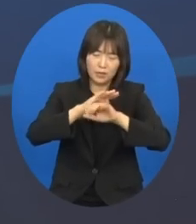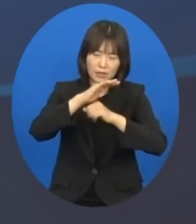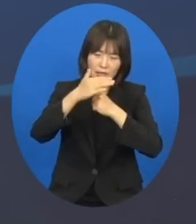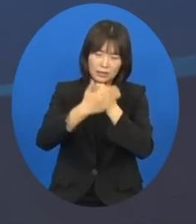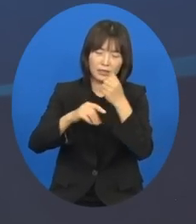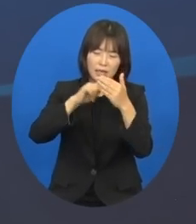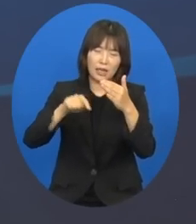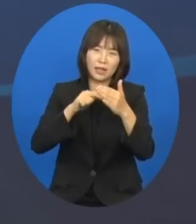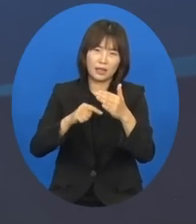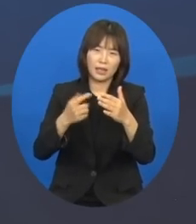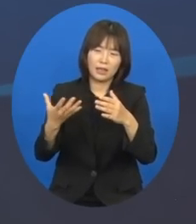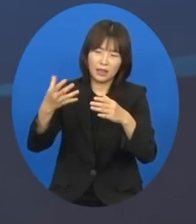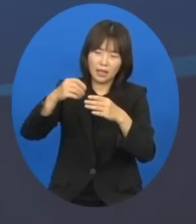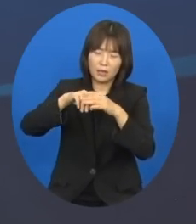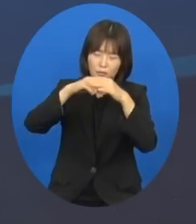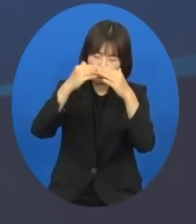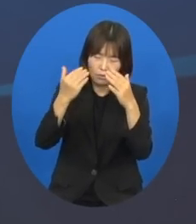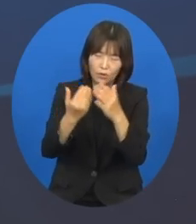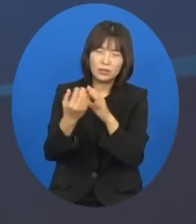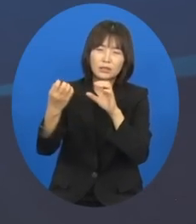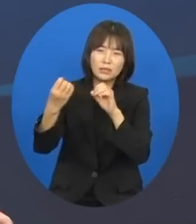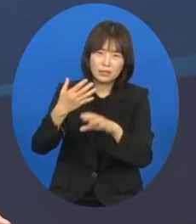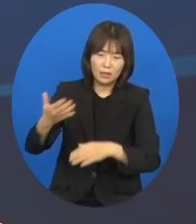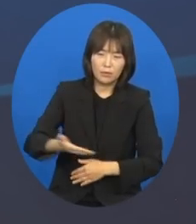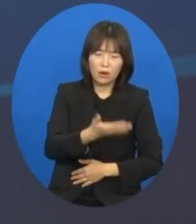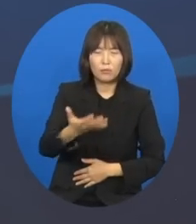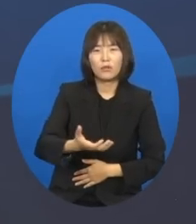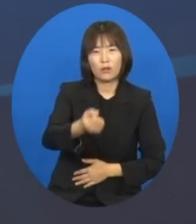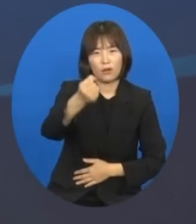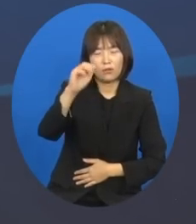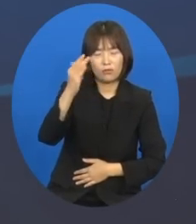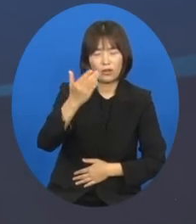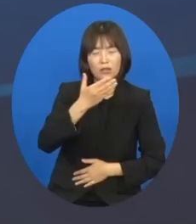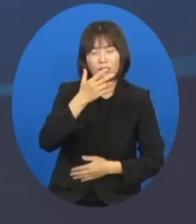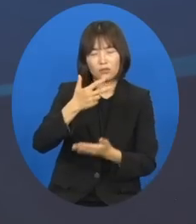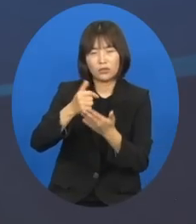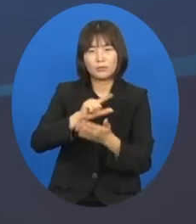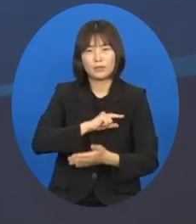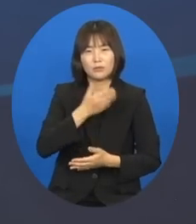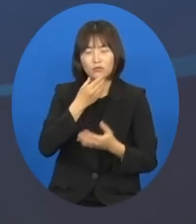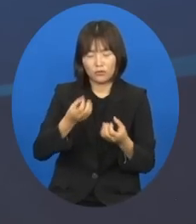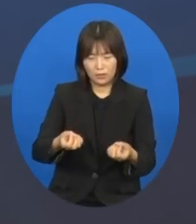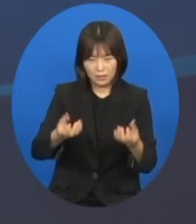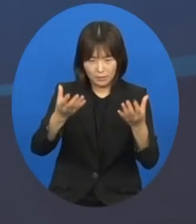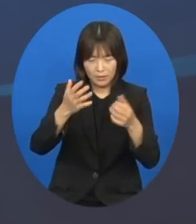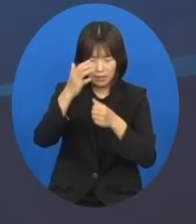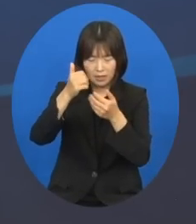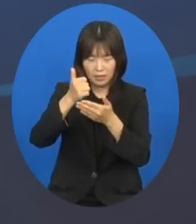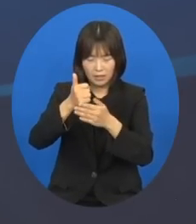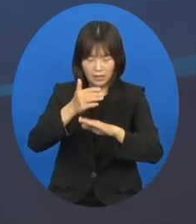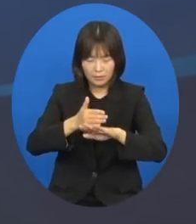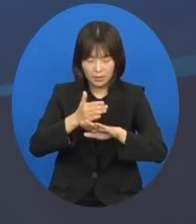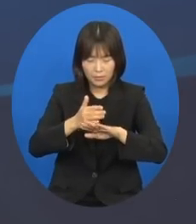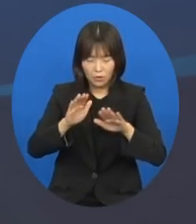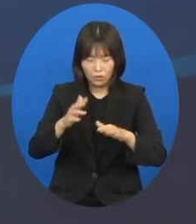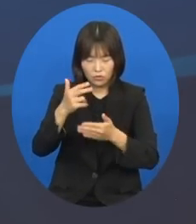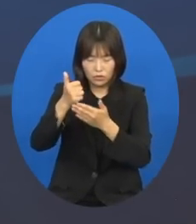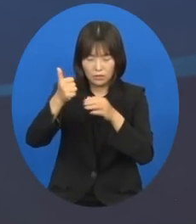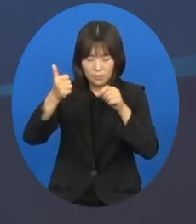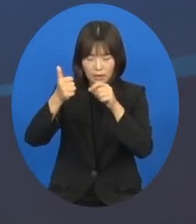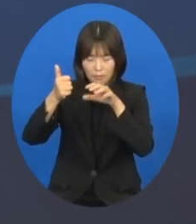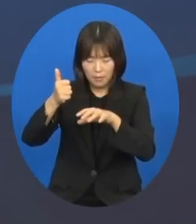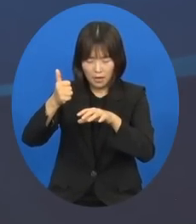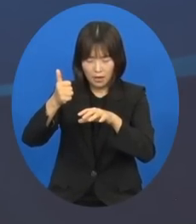모든 응답이 여러분의 응답이 될 수 있기를 주님의 이름으로 축원합니다 하나님 감사합니다 오늘 주님 앞에 나와